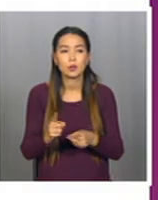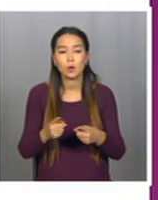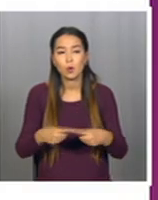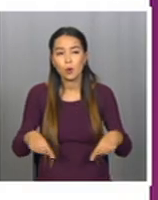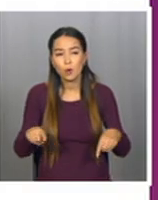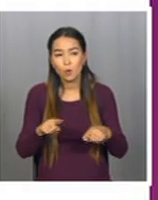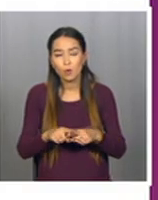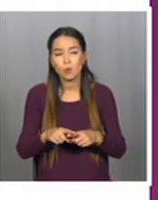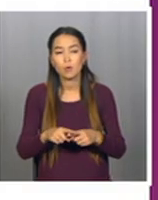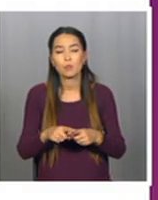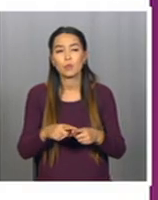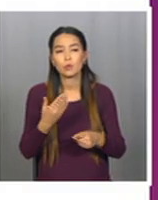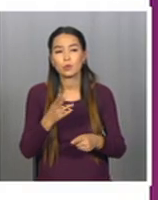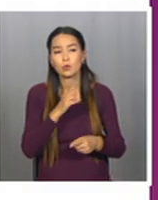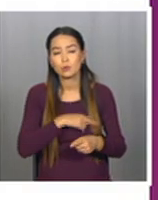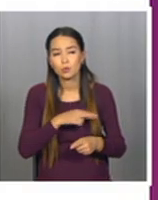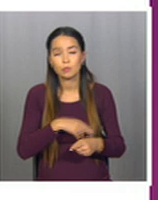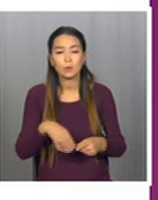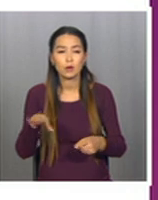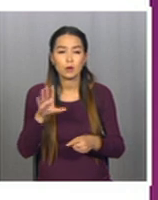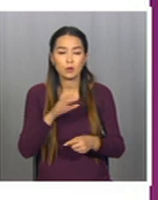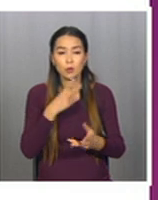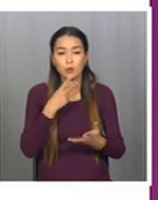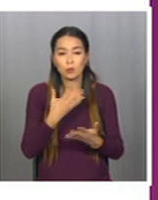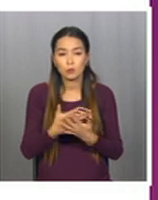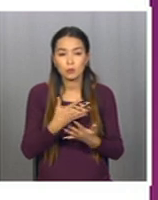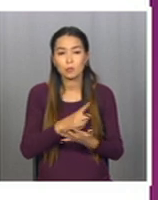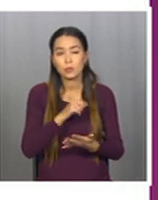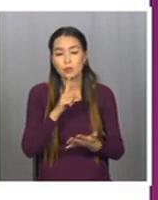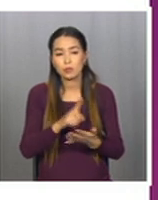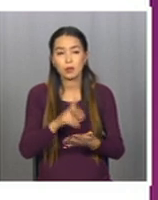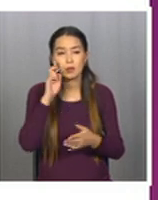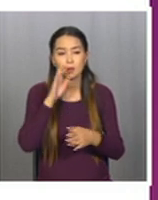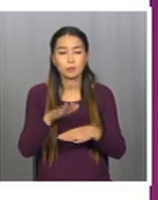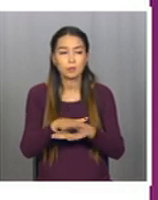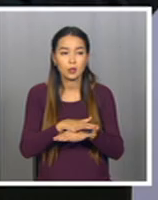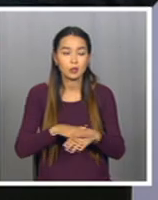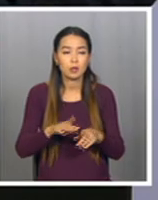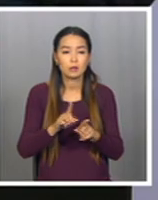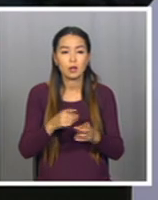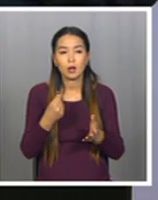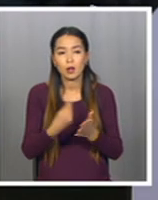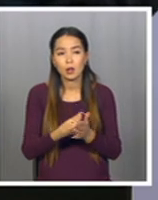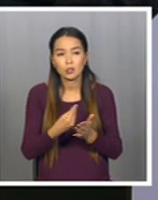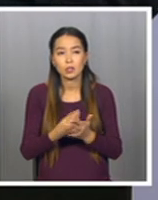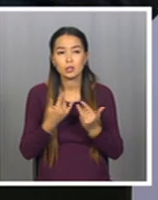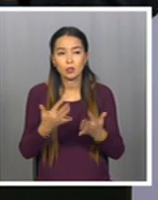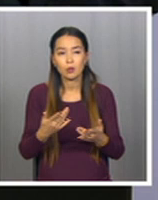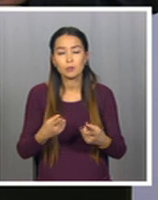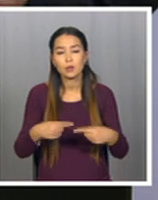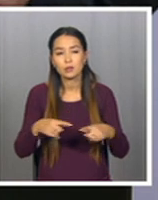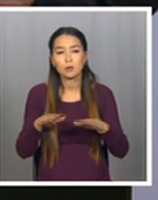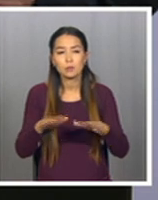мен қызметтерді көрсету үшін міндетті түрде мемлекеттің қаржыландыруын талап ететін қоғамдық игіліктер мен қызметтерді